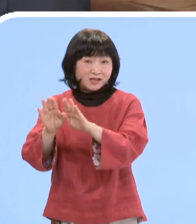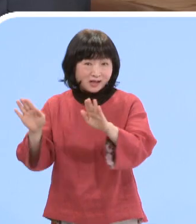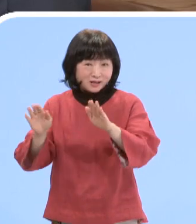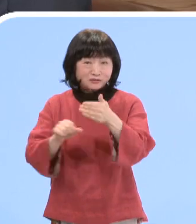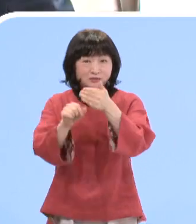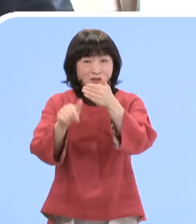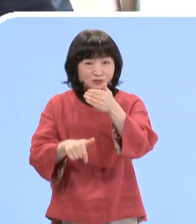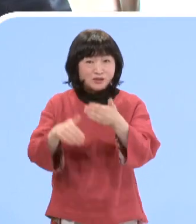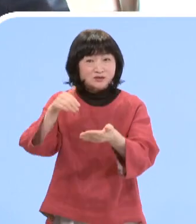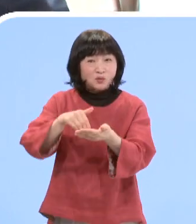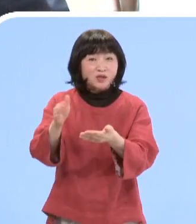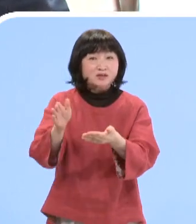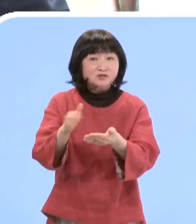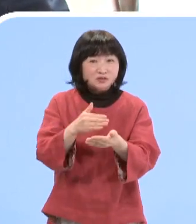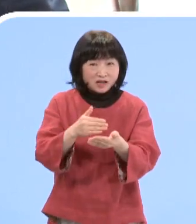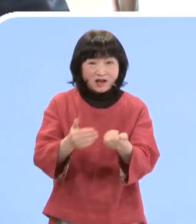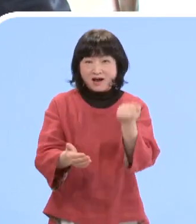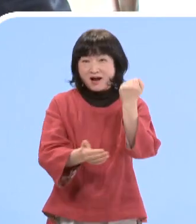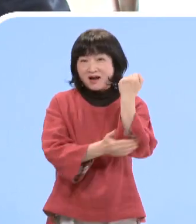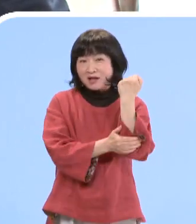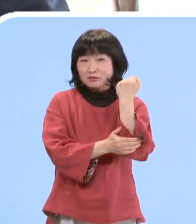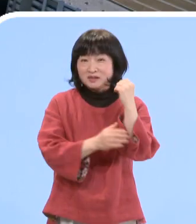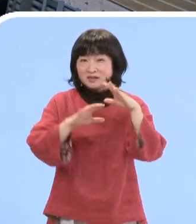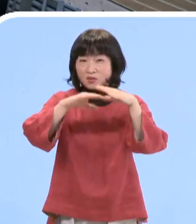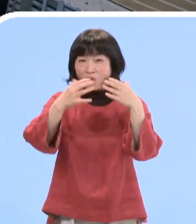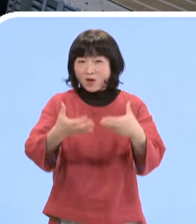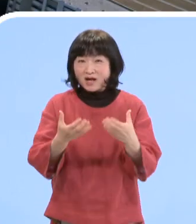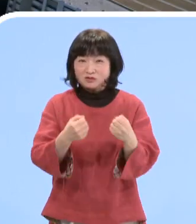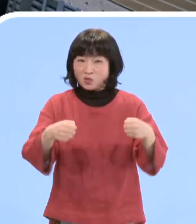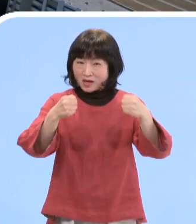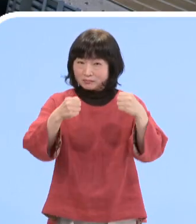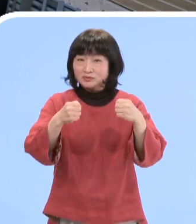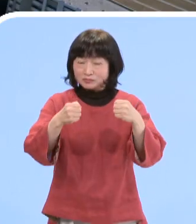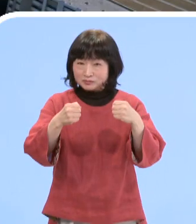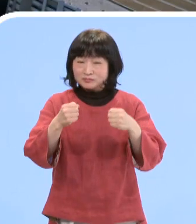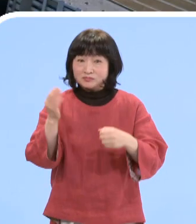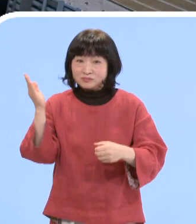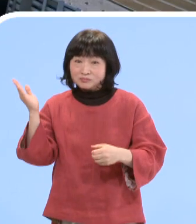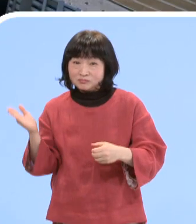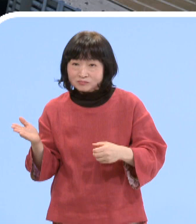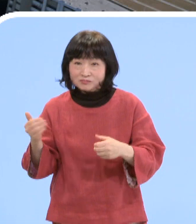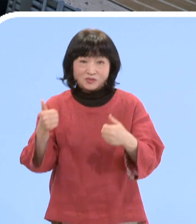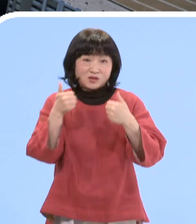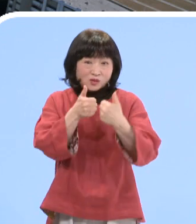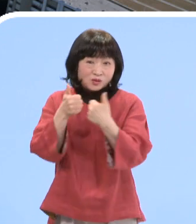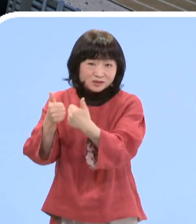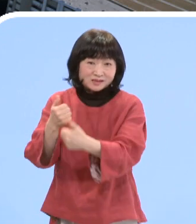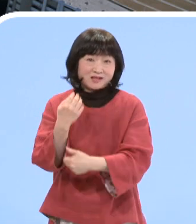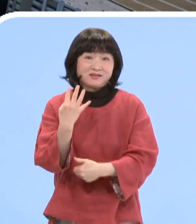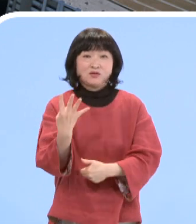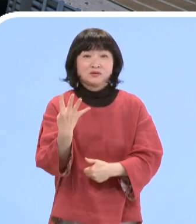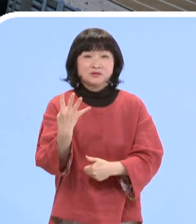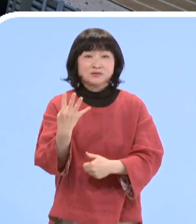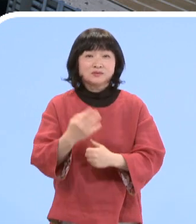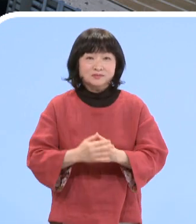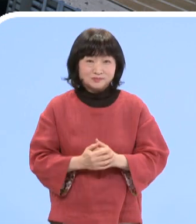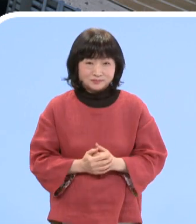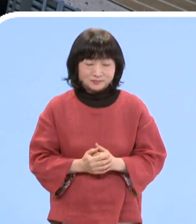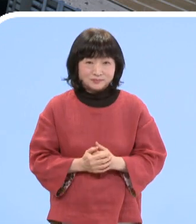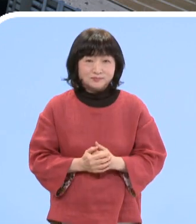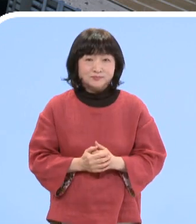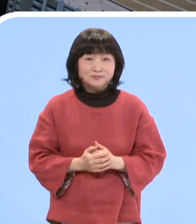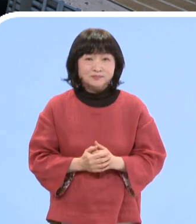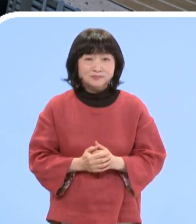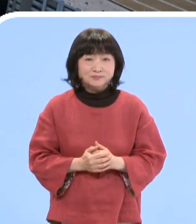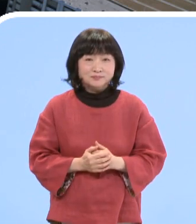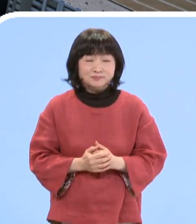ドカップが、うん、特に神戸は4試合行われて、うん、イングランド、アイルランド、スコットランド、南アフリカの